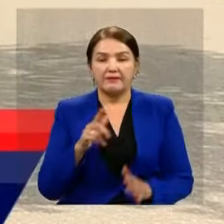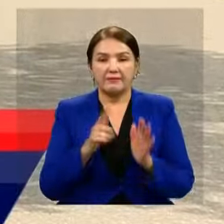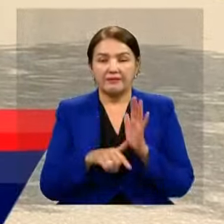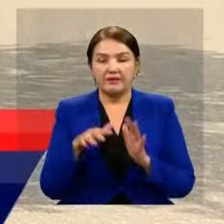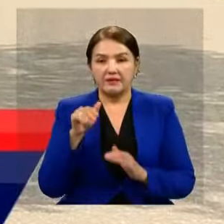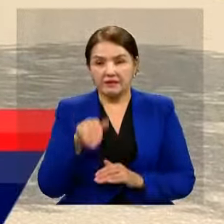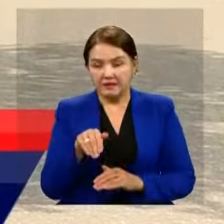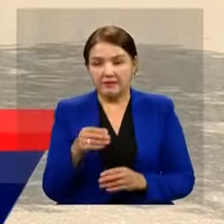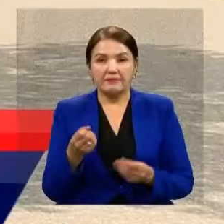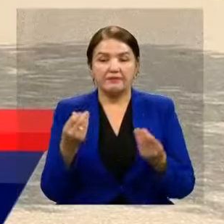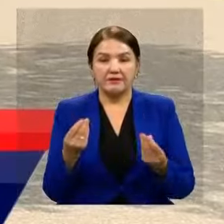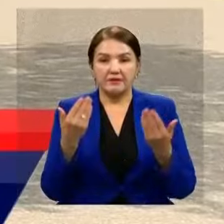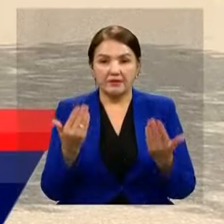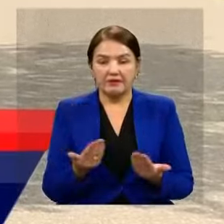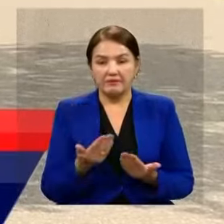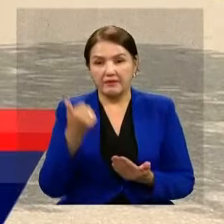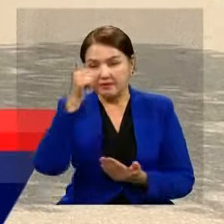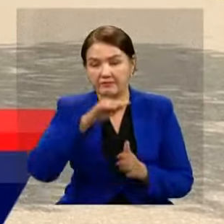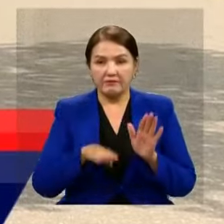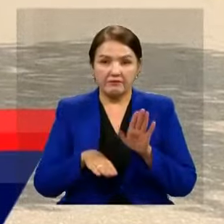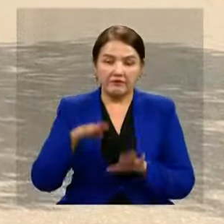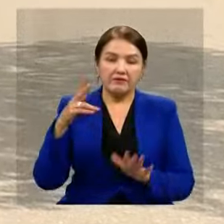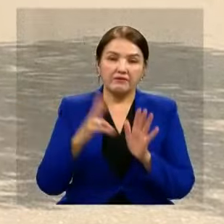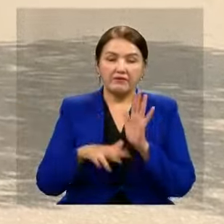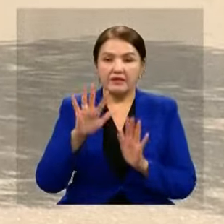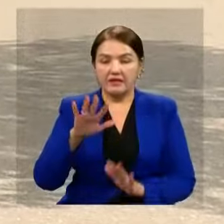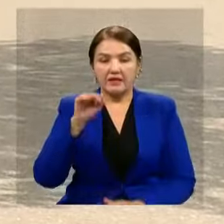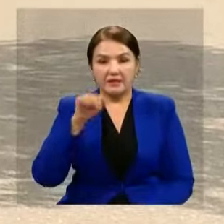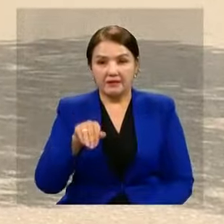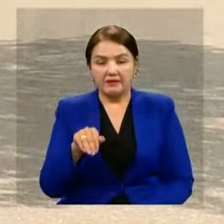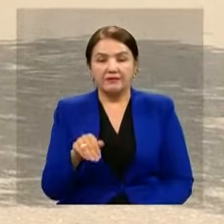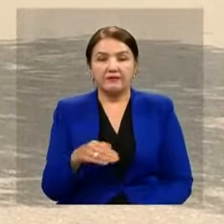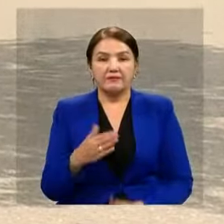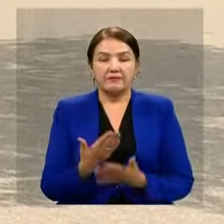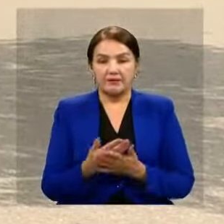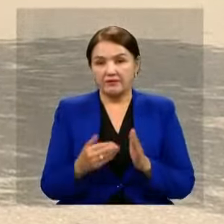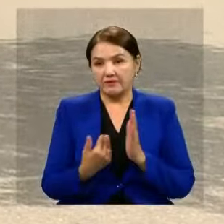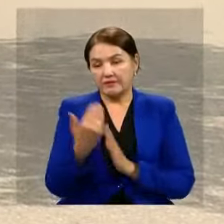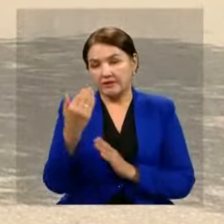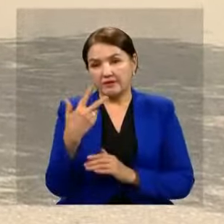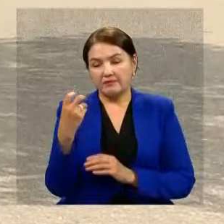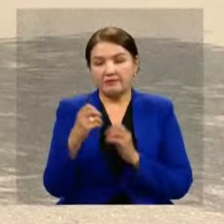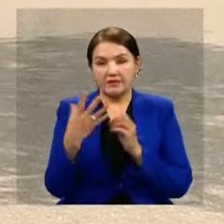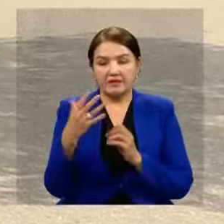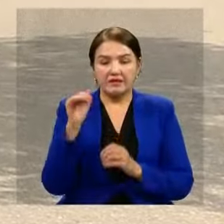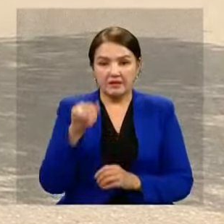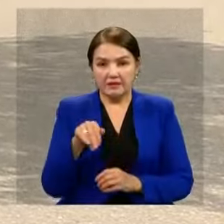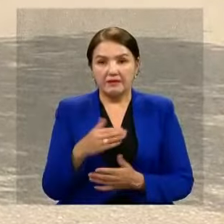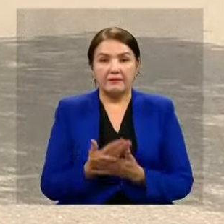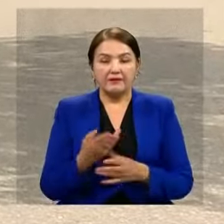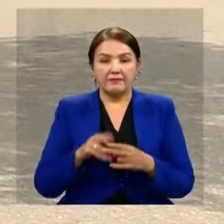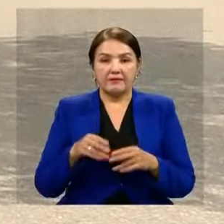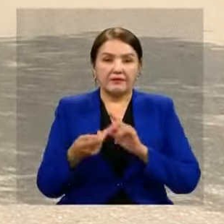70 тысяч тенге, но в этом году она выросла до 85 тысяч тенге, то есть она увеличилась на 15 тысяч.